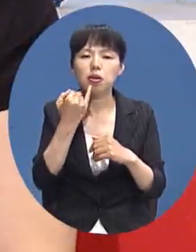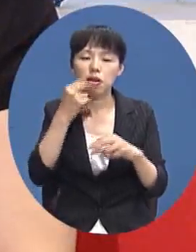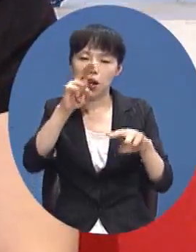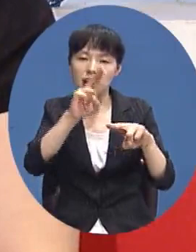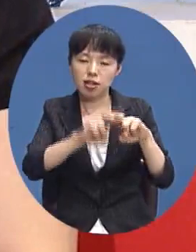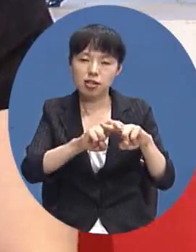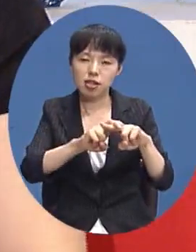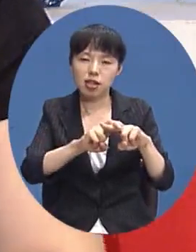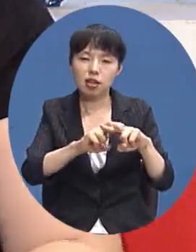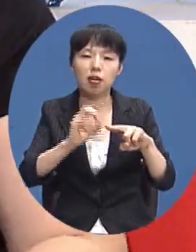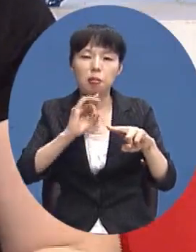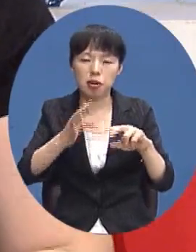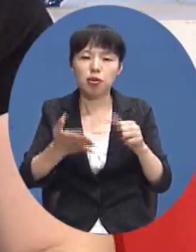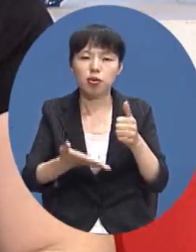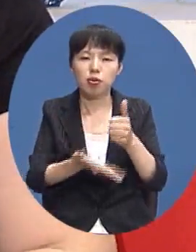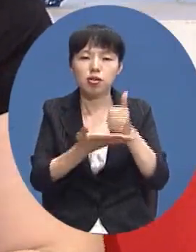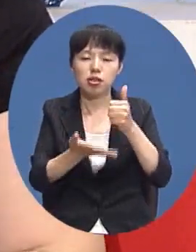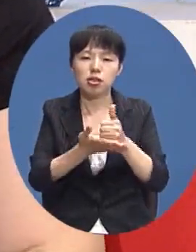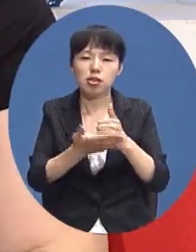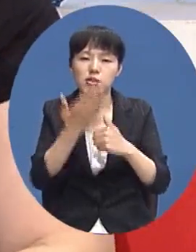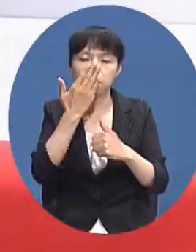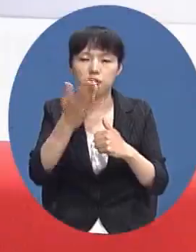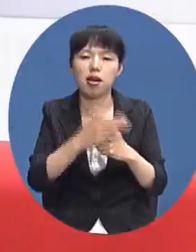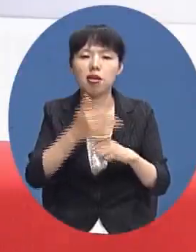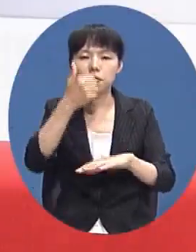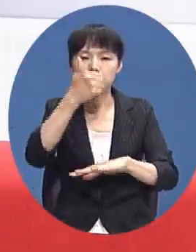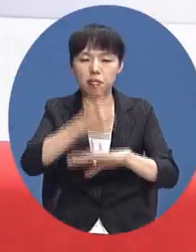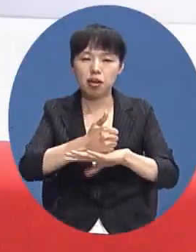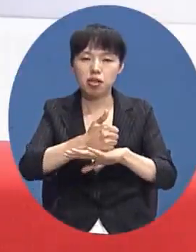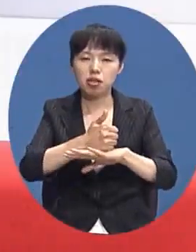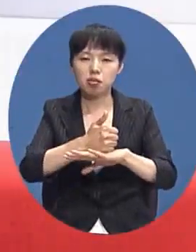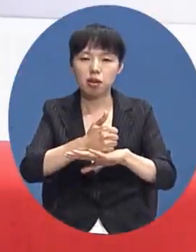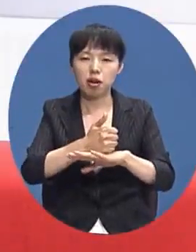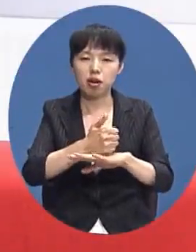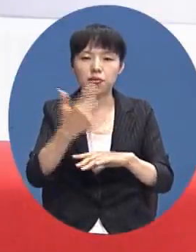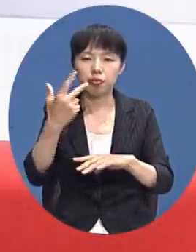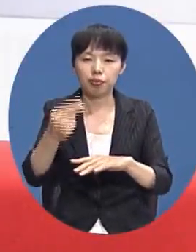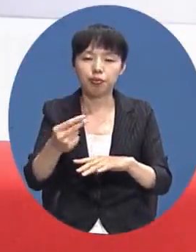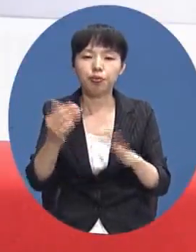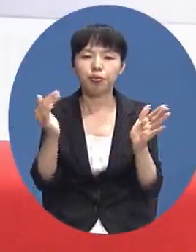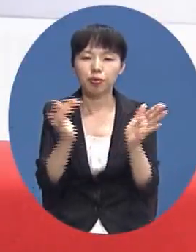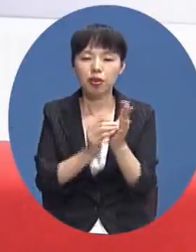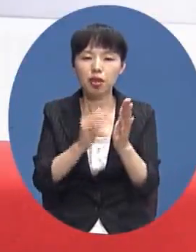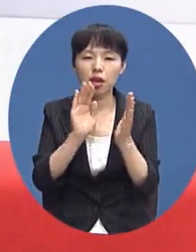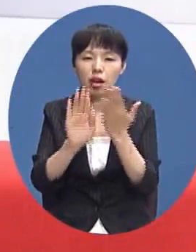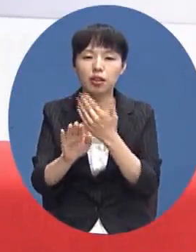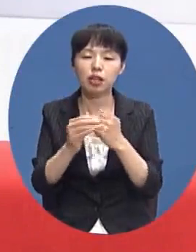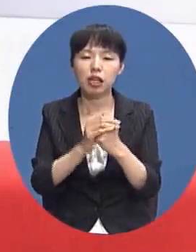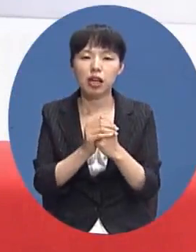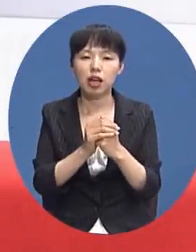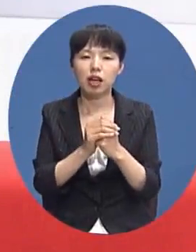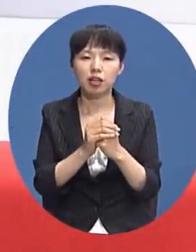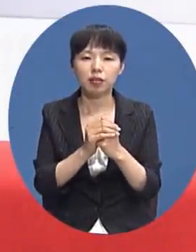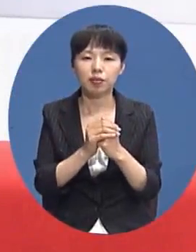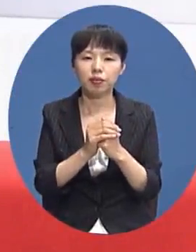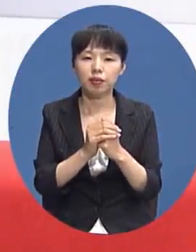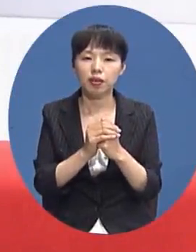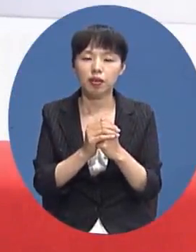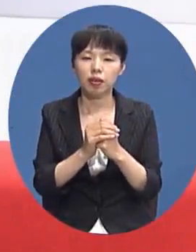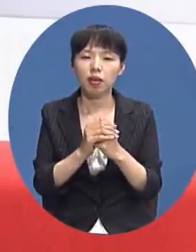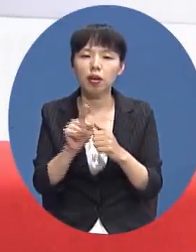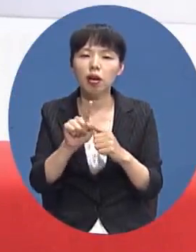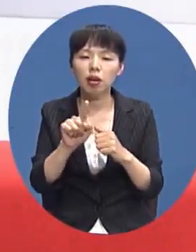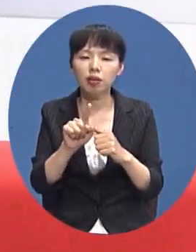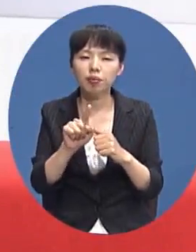칭찬받아도 된다라는 점이고요. 맨 마지막에서 배변을 보고 나서는 금방 현서처럼요. 그것은 별일이 안 한 게 아니라